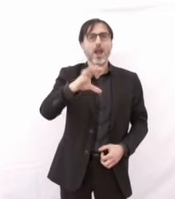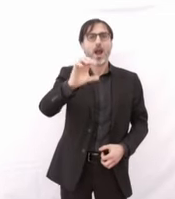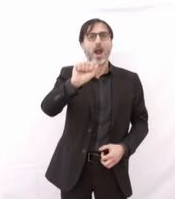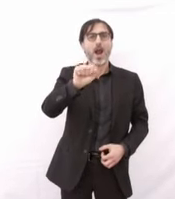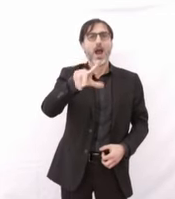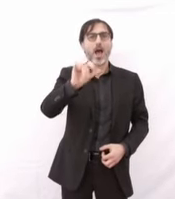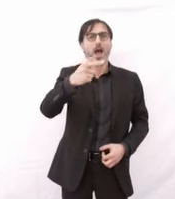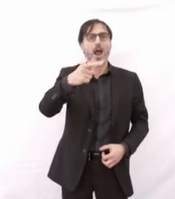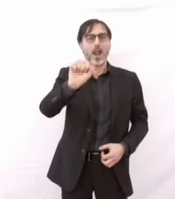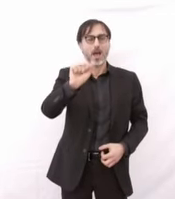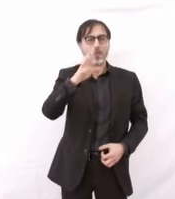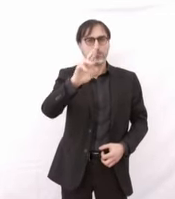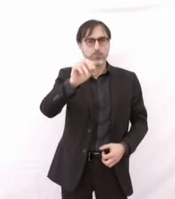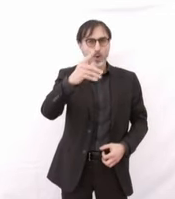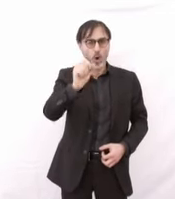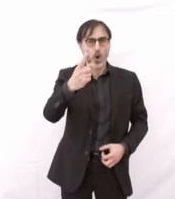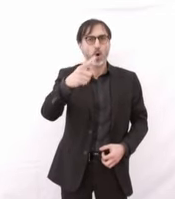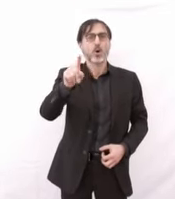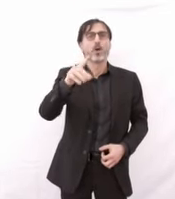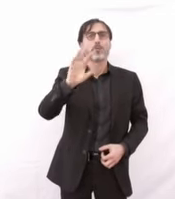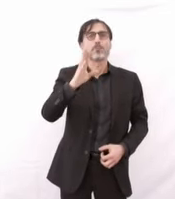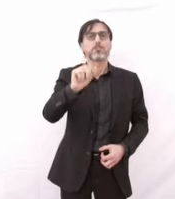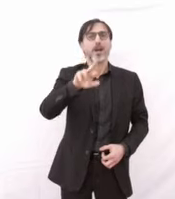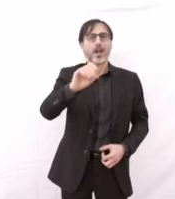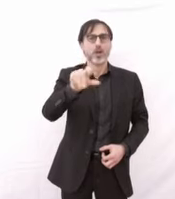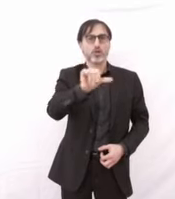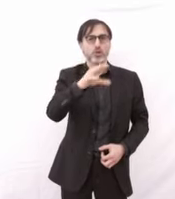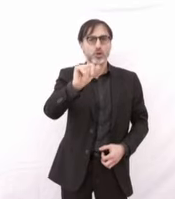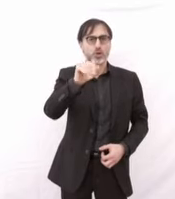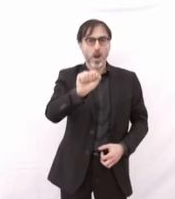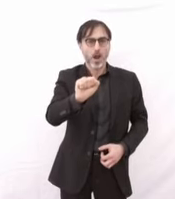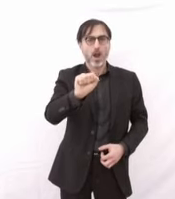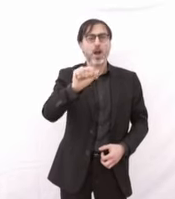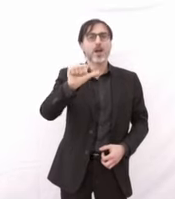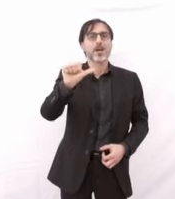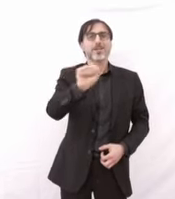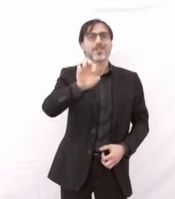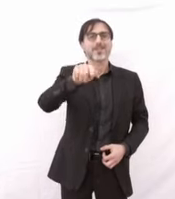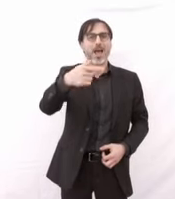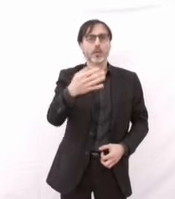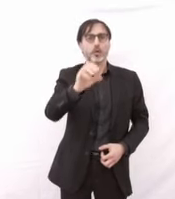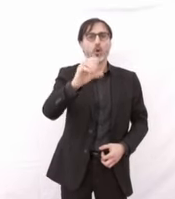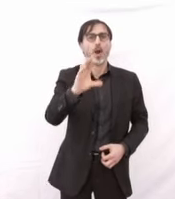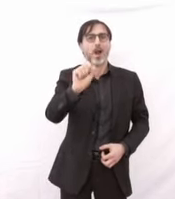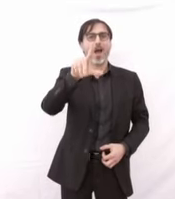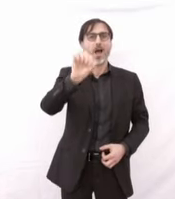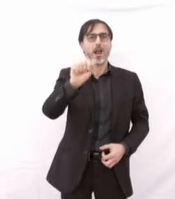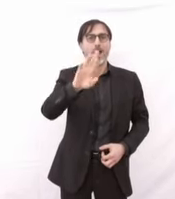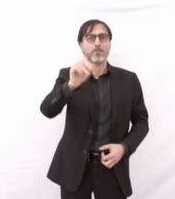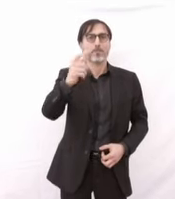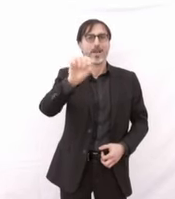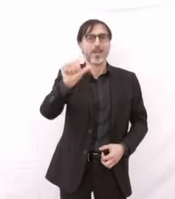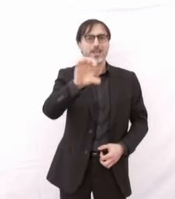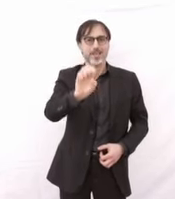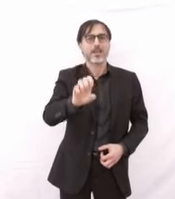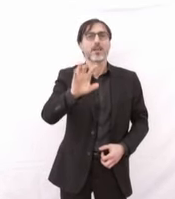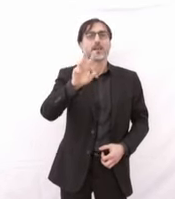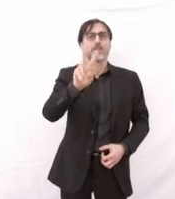Calabrò, Michele Brescia, Santo Calabrese, Vincenzo